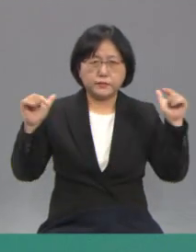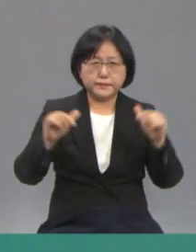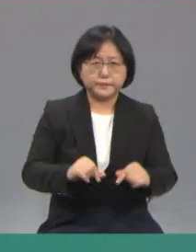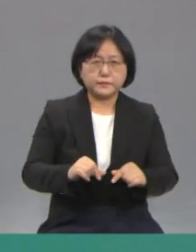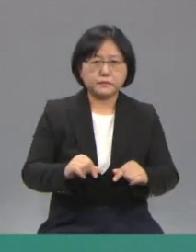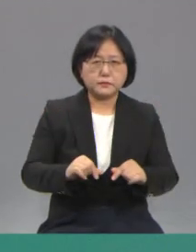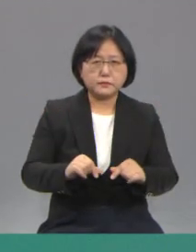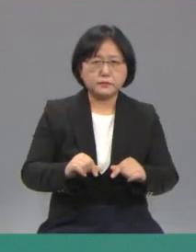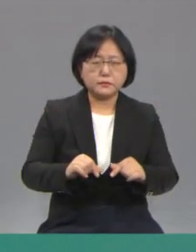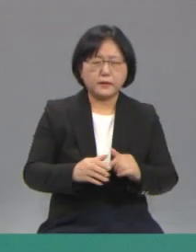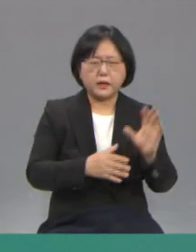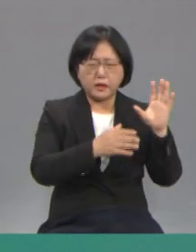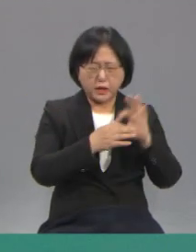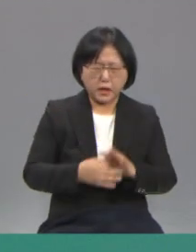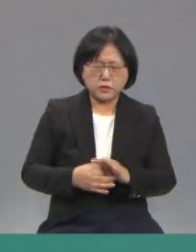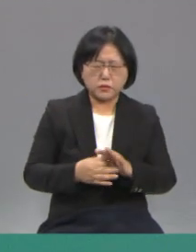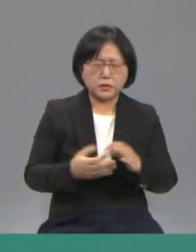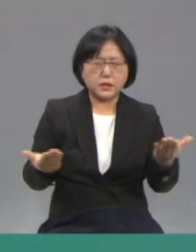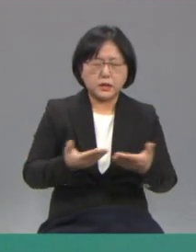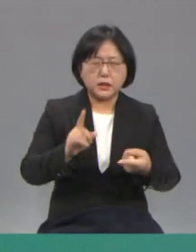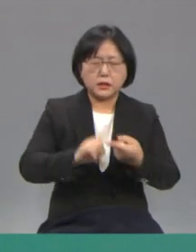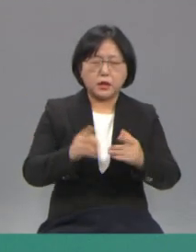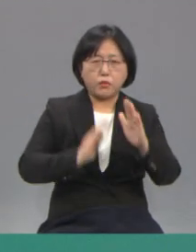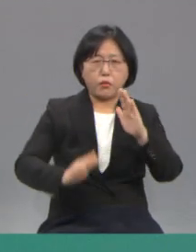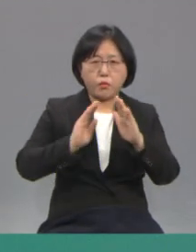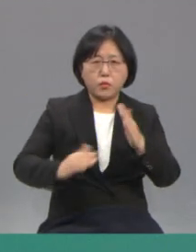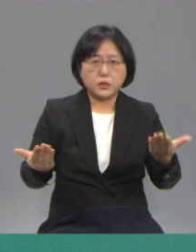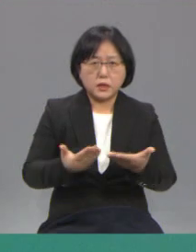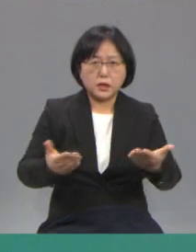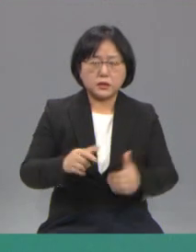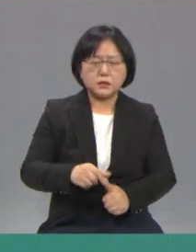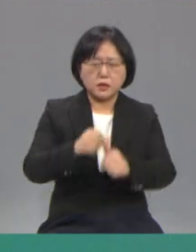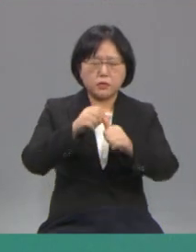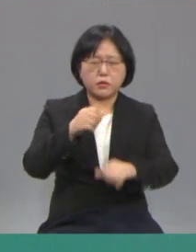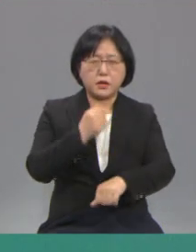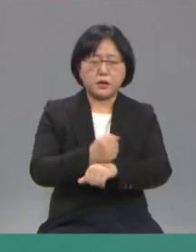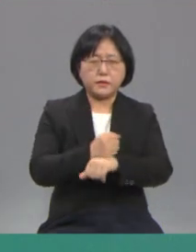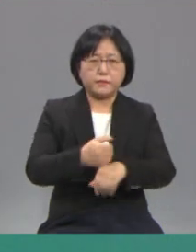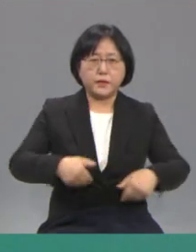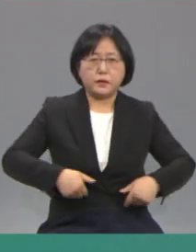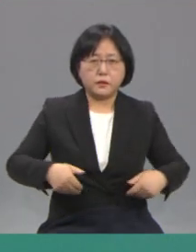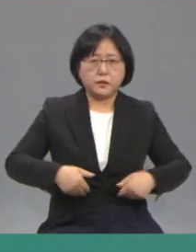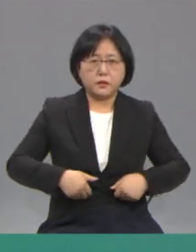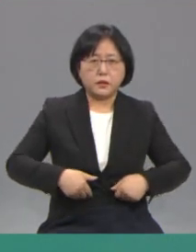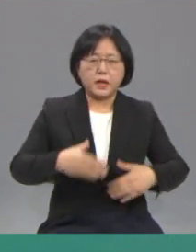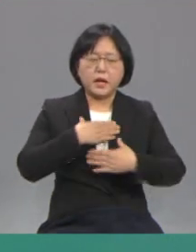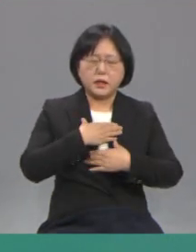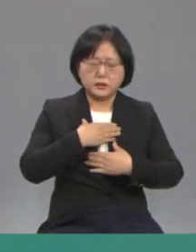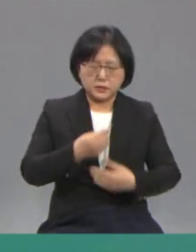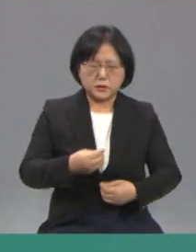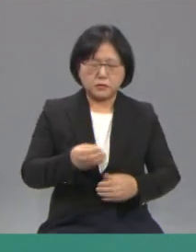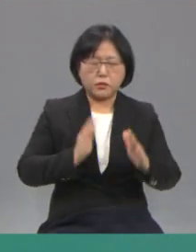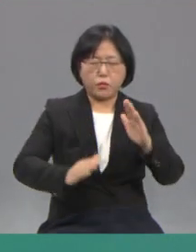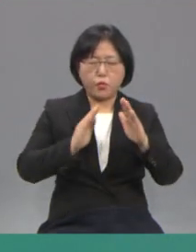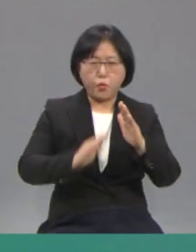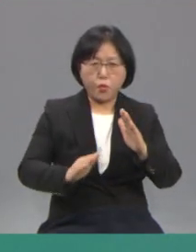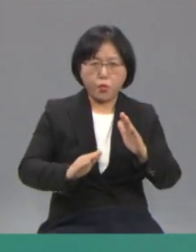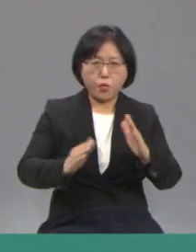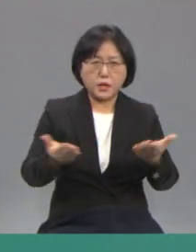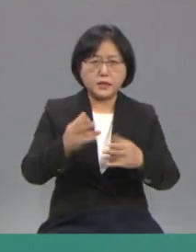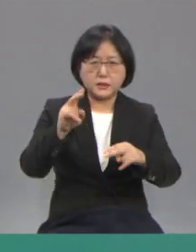상시 지속 업무에 대해서는 정규직 채용을 하게 해야 합니다 안정된 공공부분